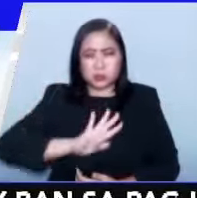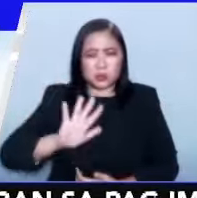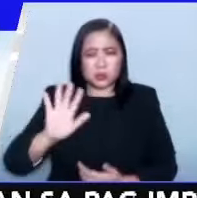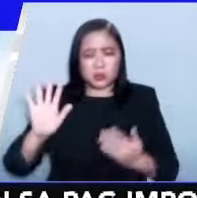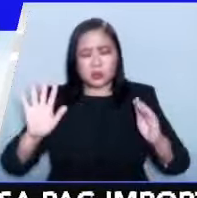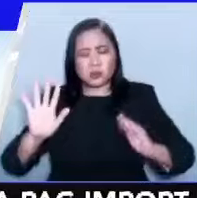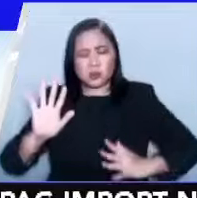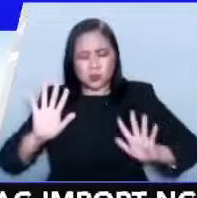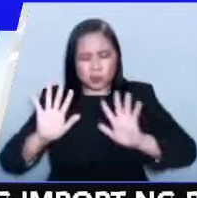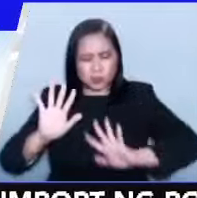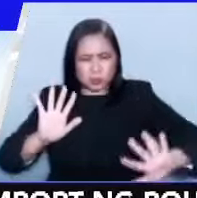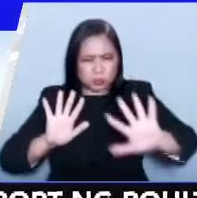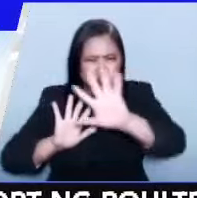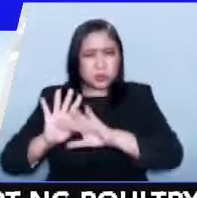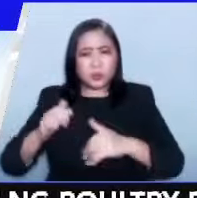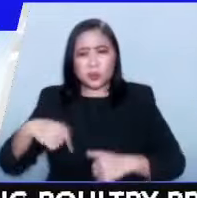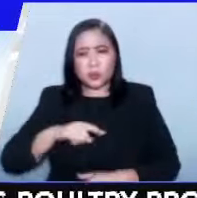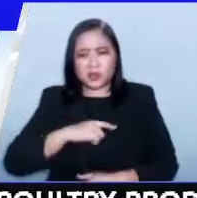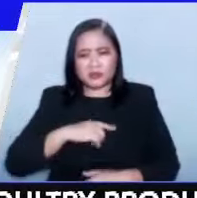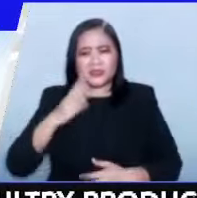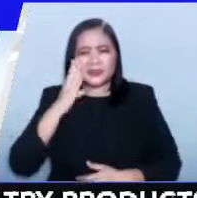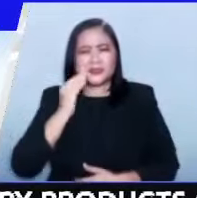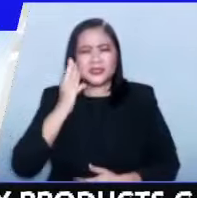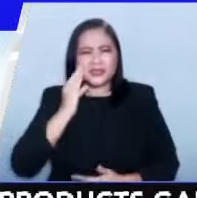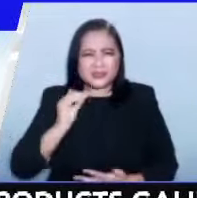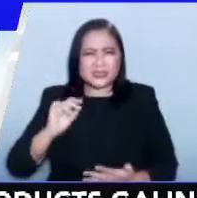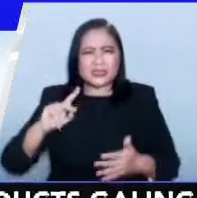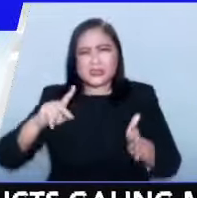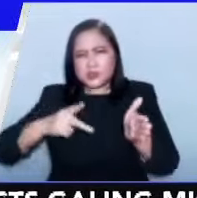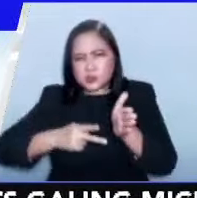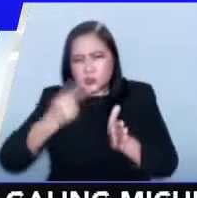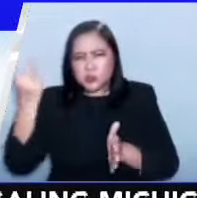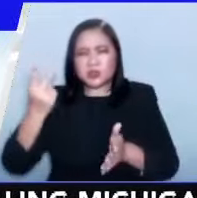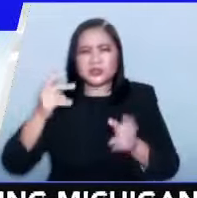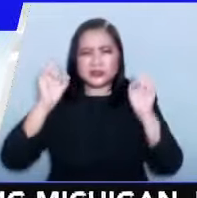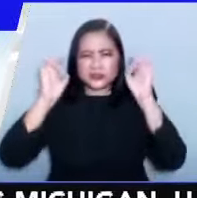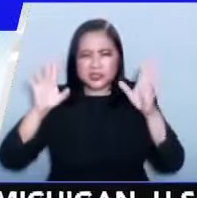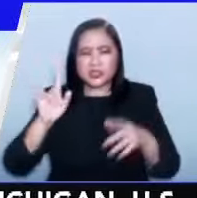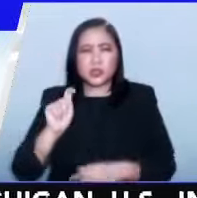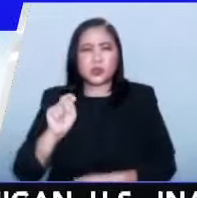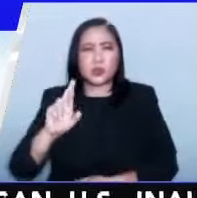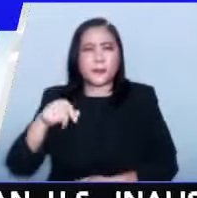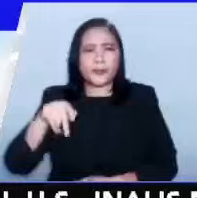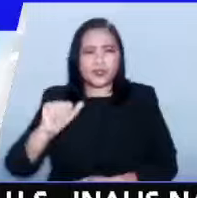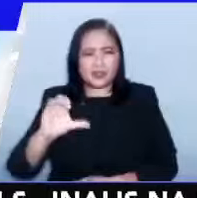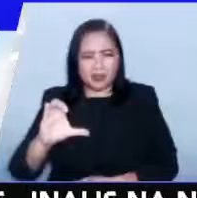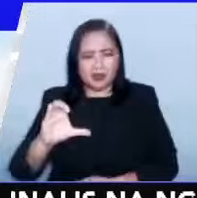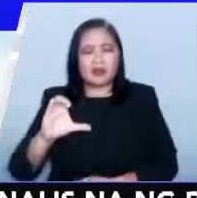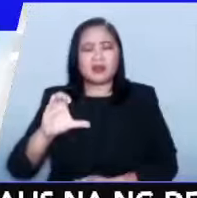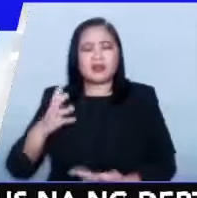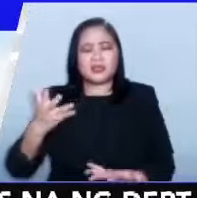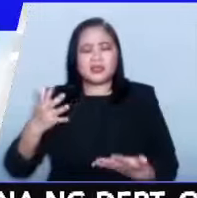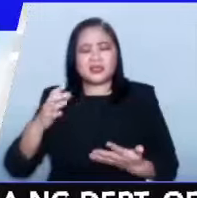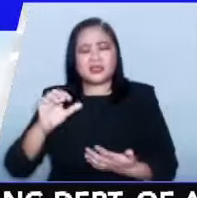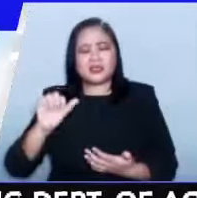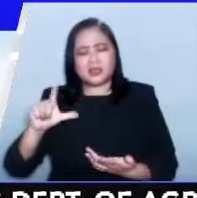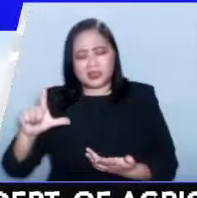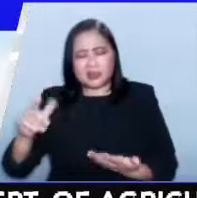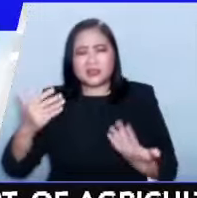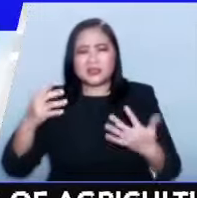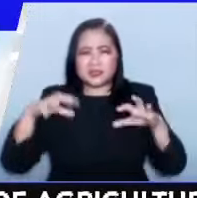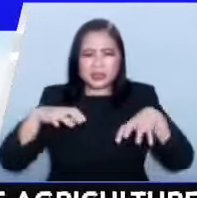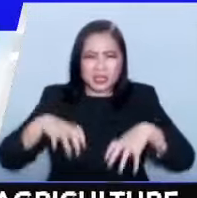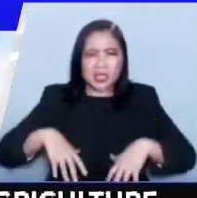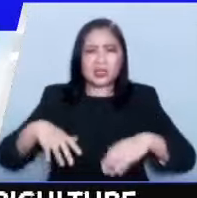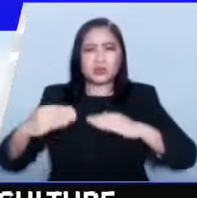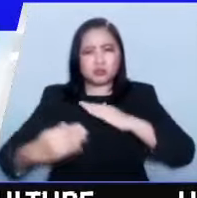eh tatlong secondary hazard po ng tropical cyclone yyung flood rain Indus landslide at stm search Opo